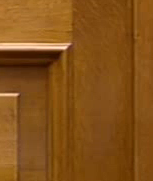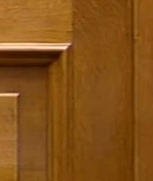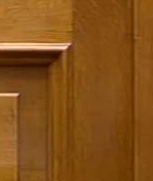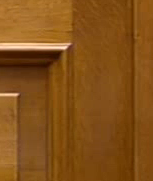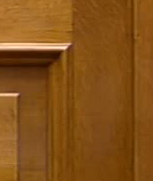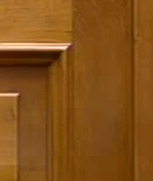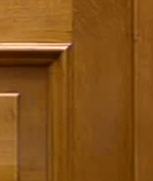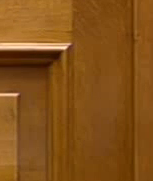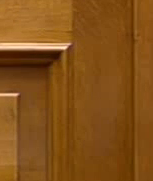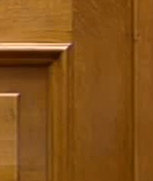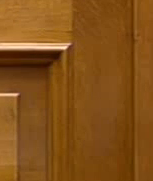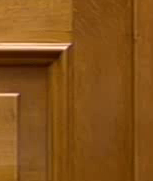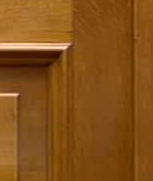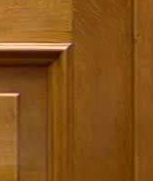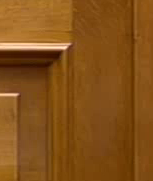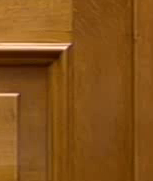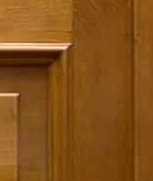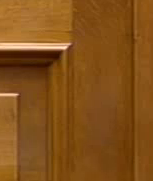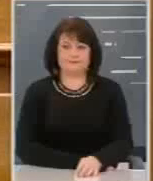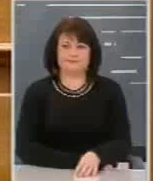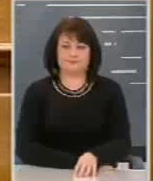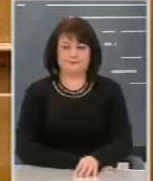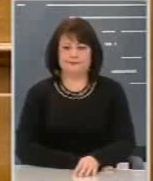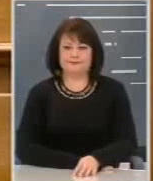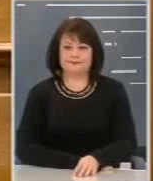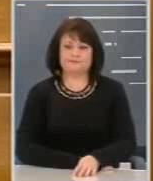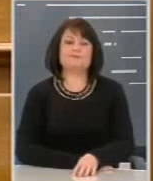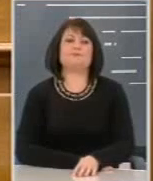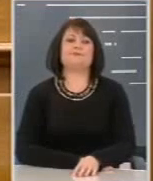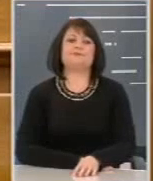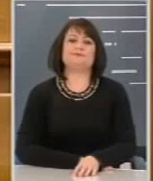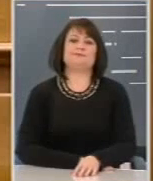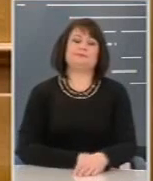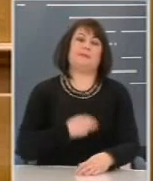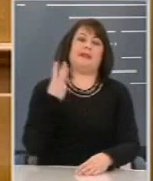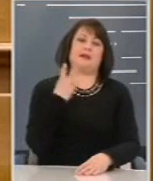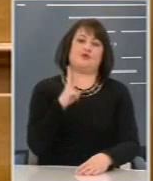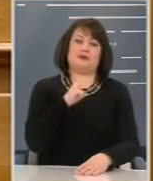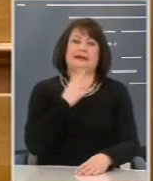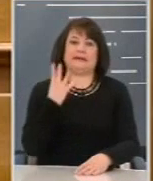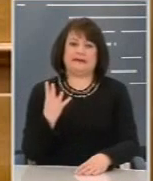τακτικών, έκτακτων, οικονομικών, εκλογές, ευρωεκλογές, όλα τα χρόνια